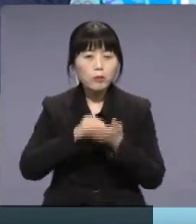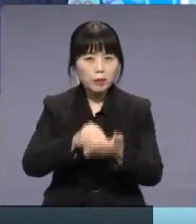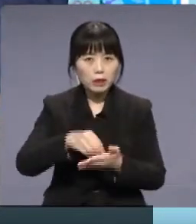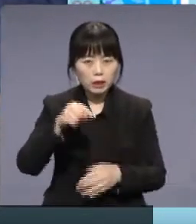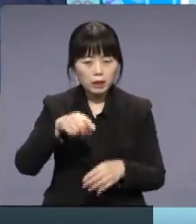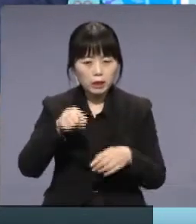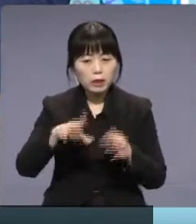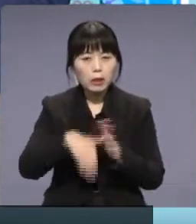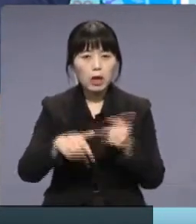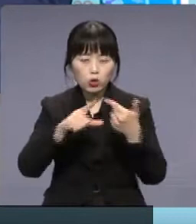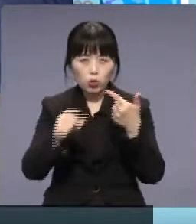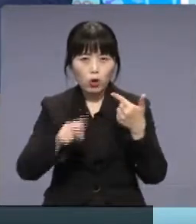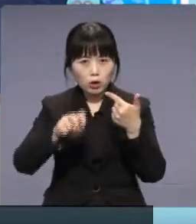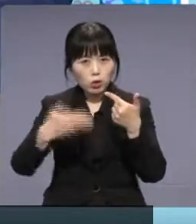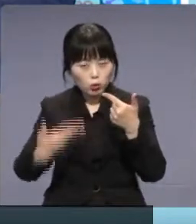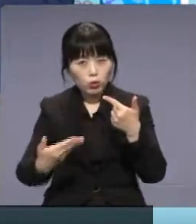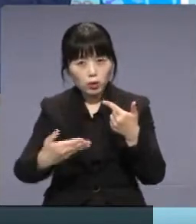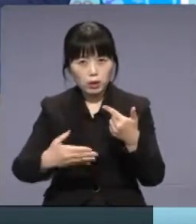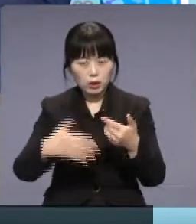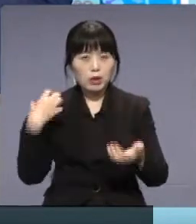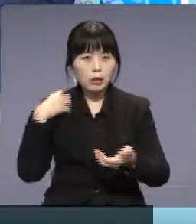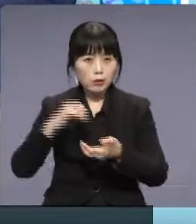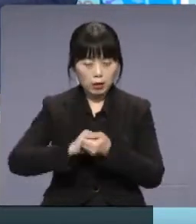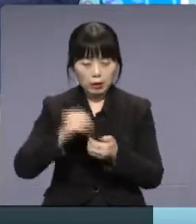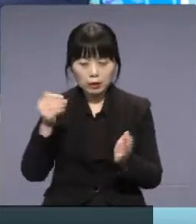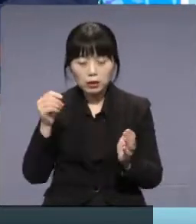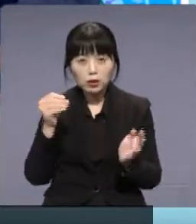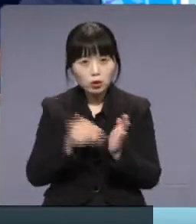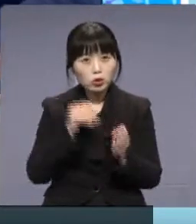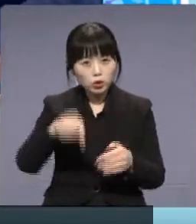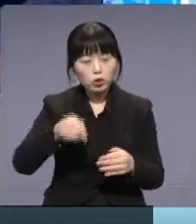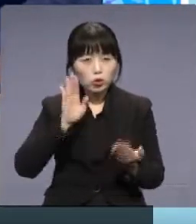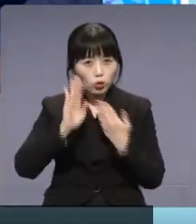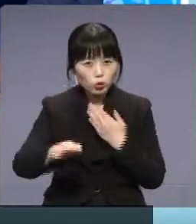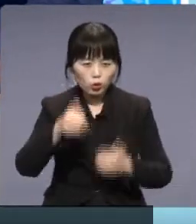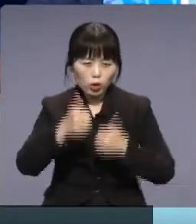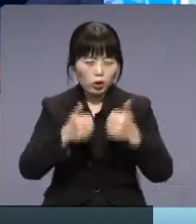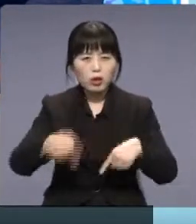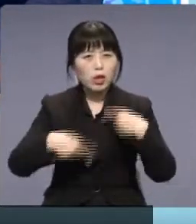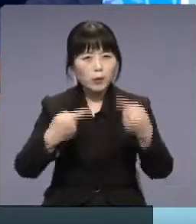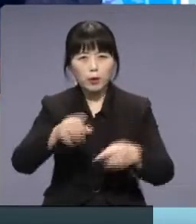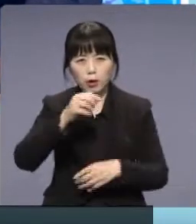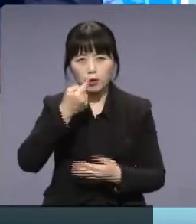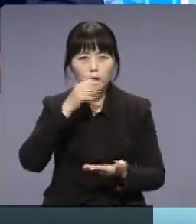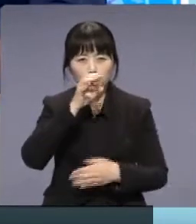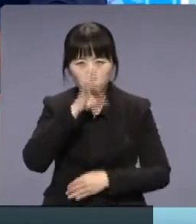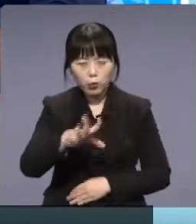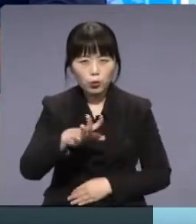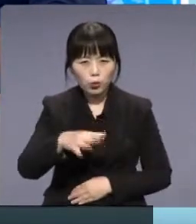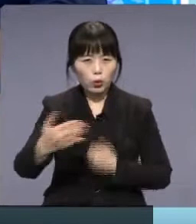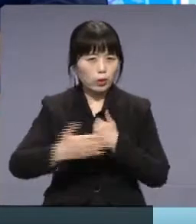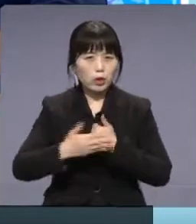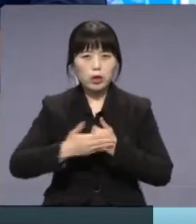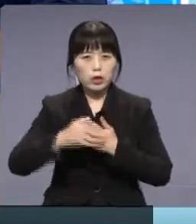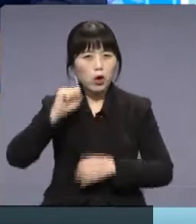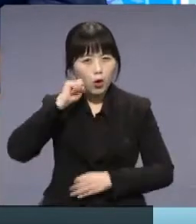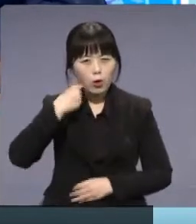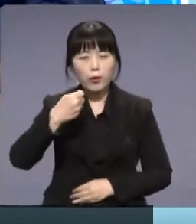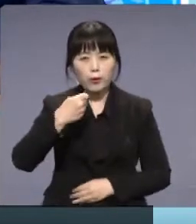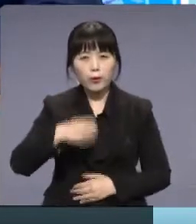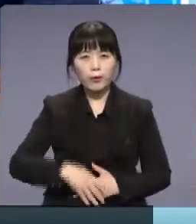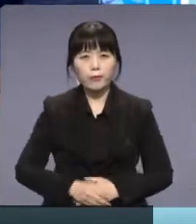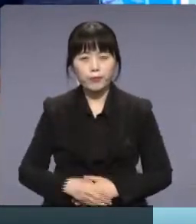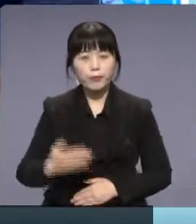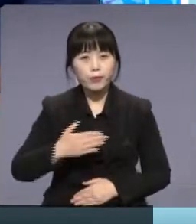그때 6월 29일이니까 임기 다 채우면 그 뒤가 되거든요. 예. 경선에 참여도 쉽지 않고 또 이게 지지를 받기 어렵단 말이죠.